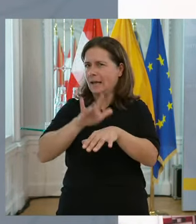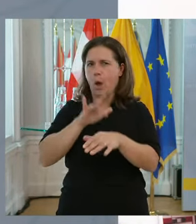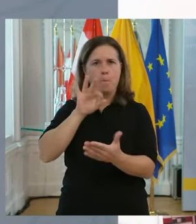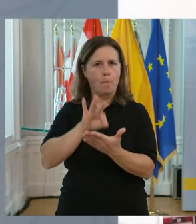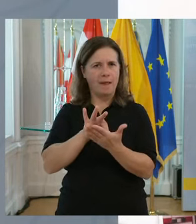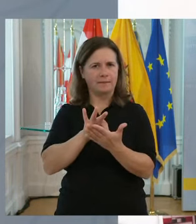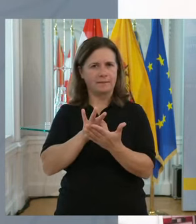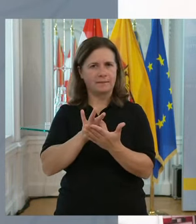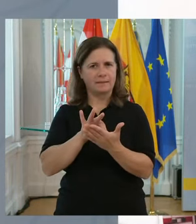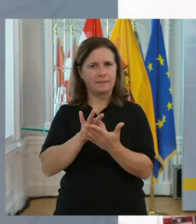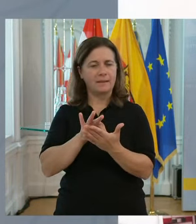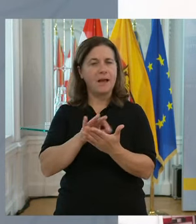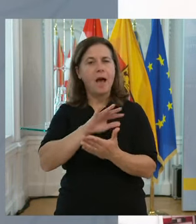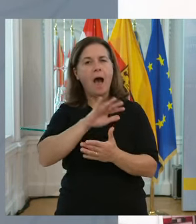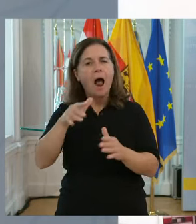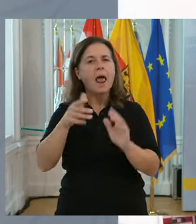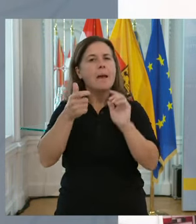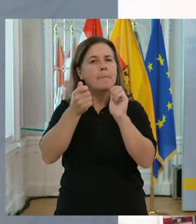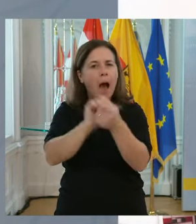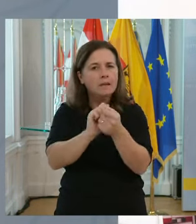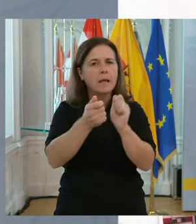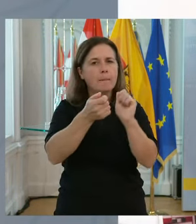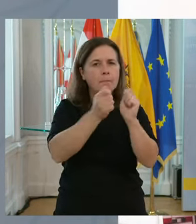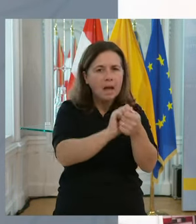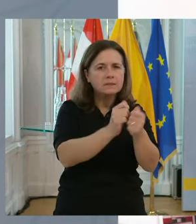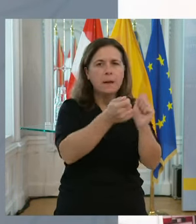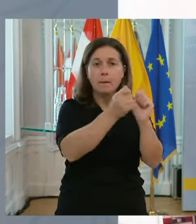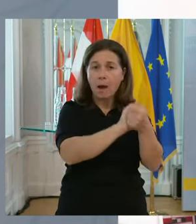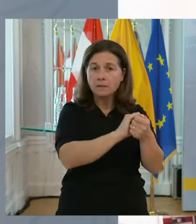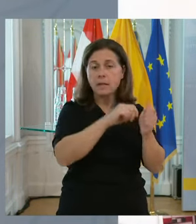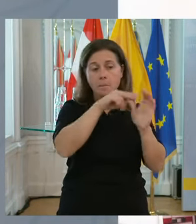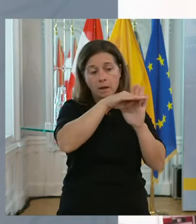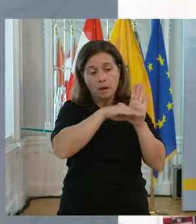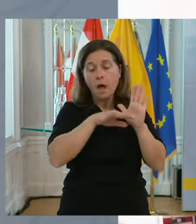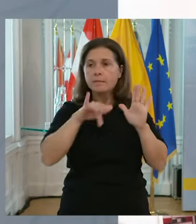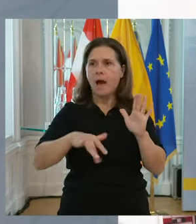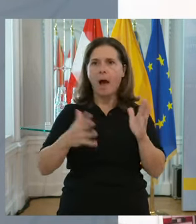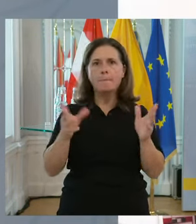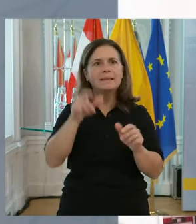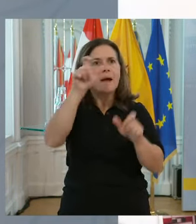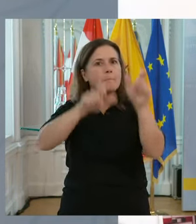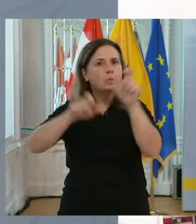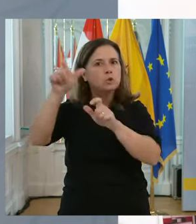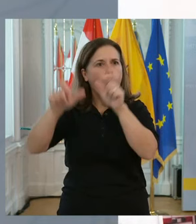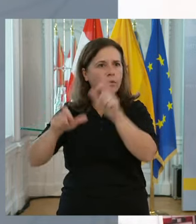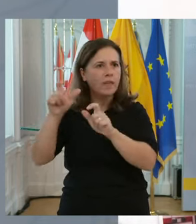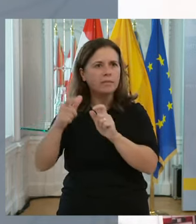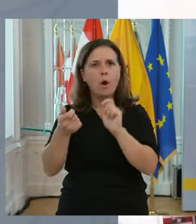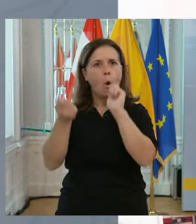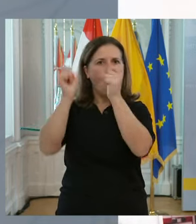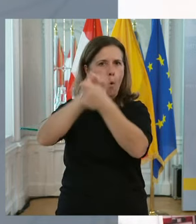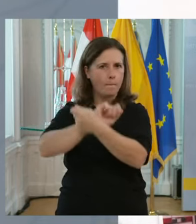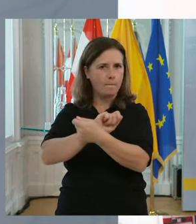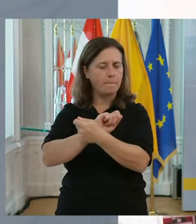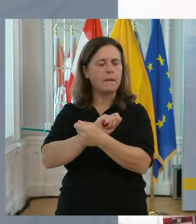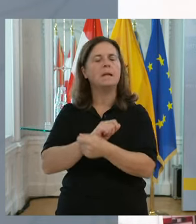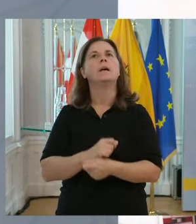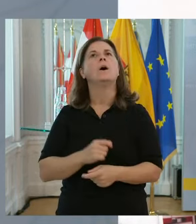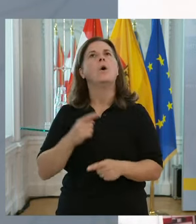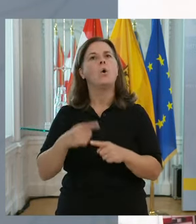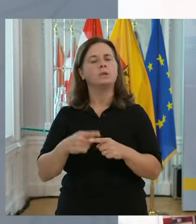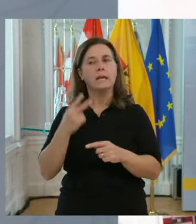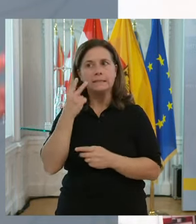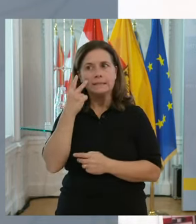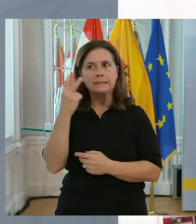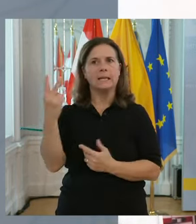Moment, weil all diese Maßnahmen, die wir umgesetzt haben, haben ein Gesicht und eine Person gehabt. Und dann